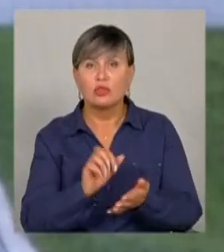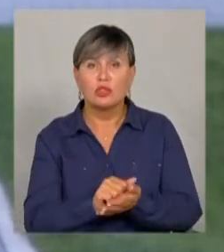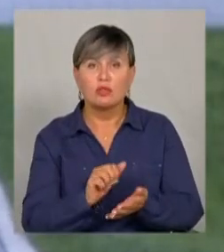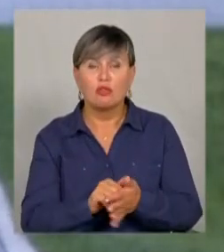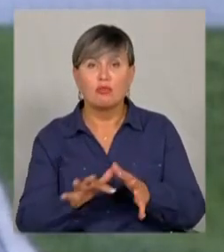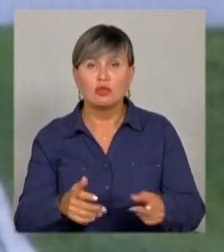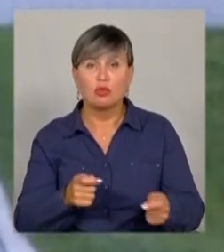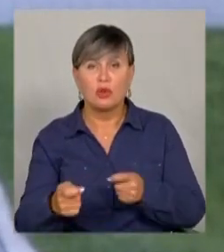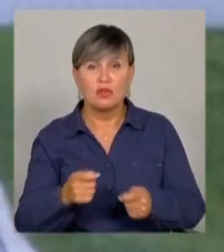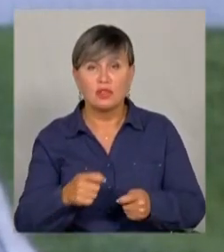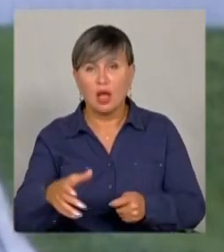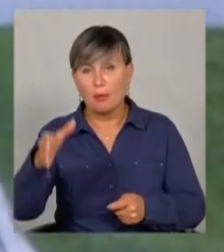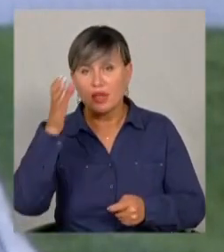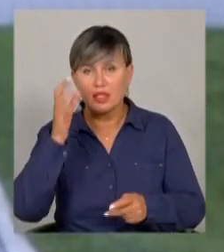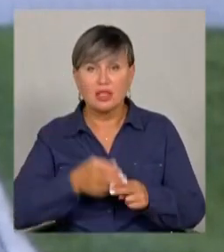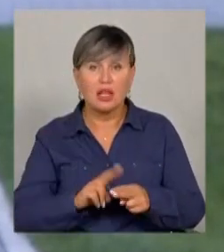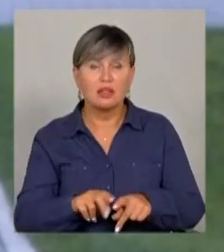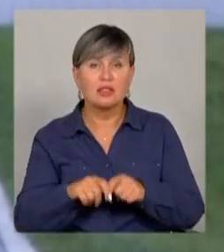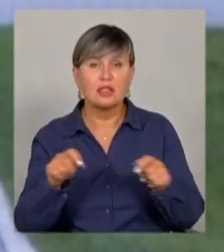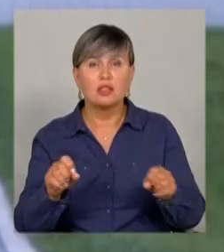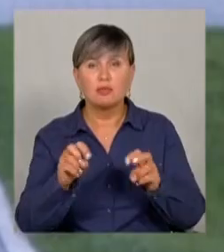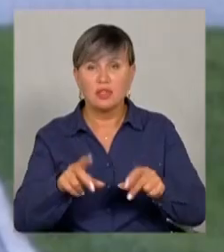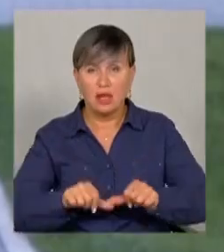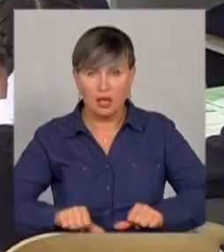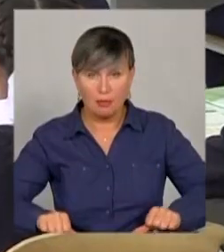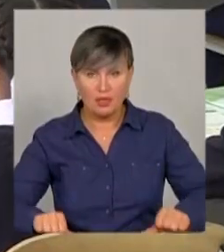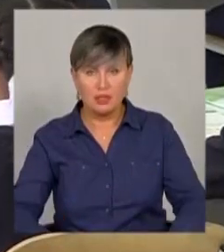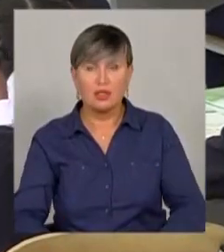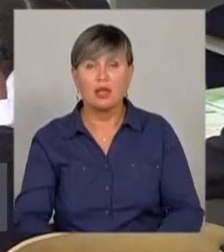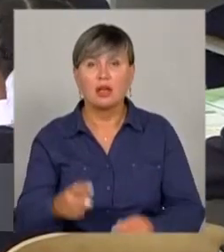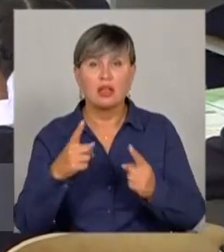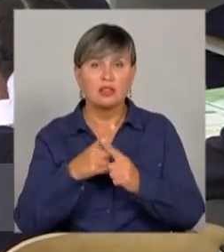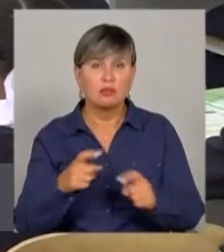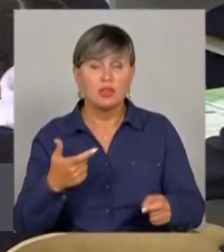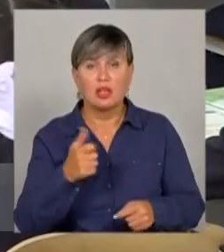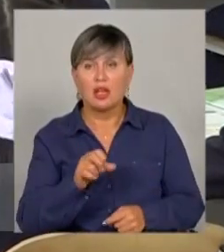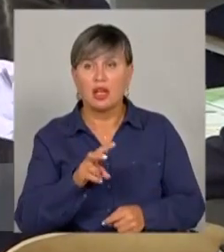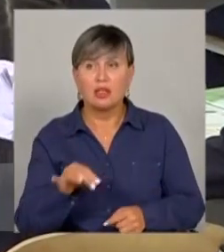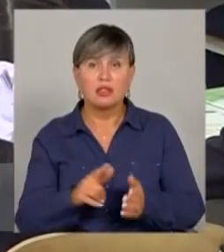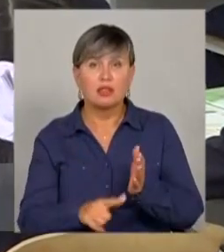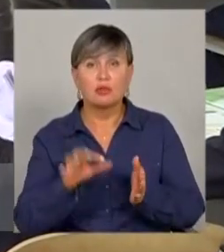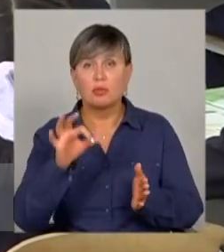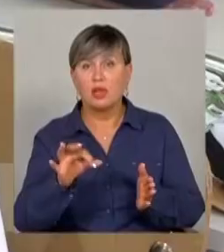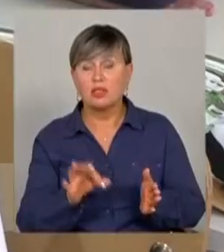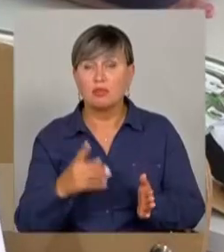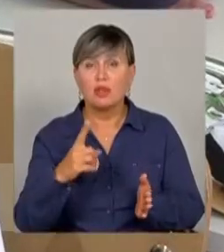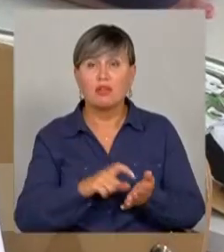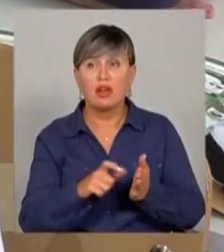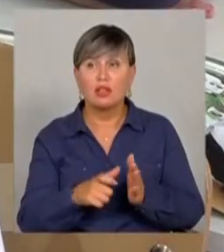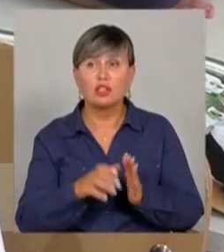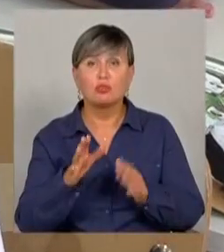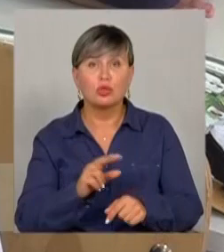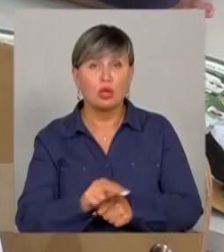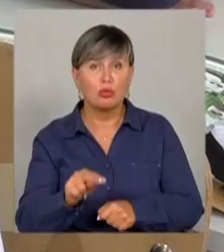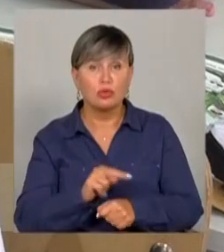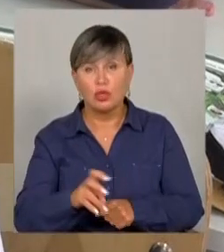в местных управлениях образования. Для этого создаются специальные комиссии. Как сообщил Гани Бисимбаев, 70% первоклассников будут